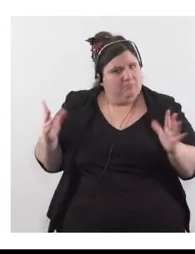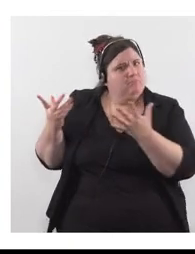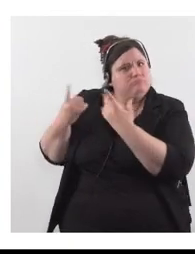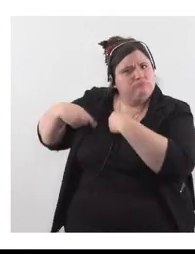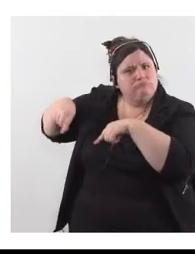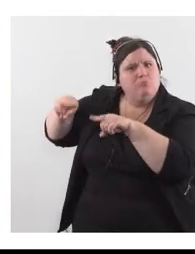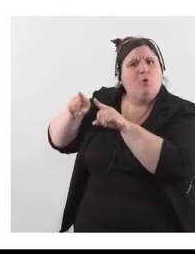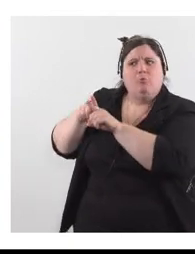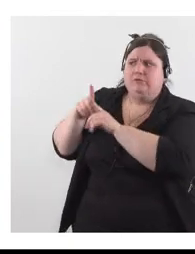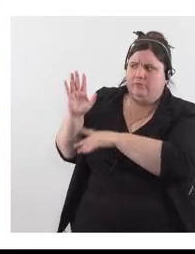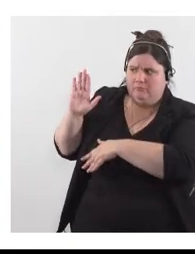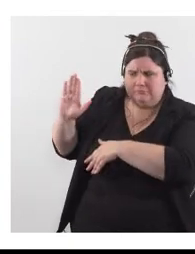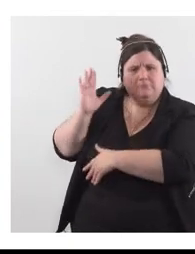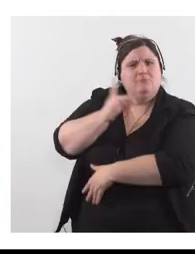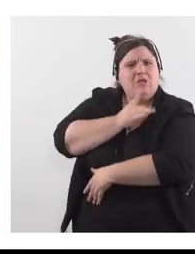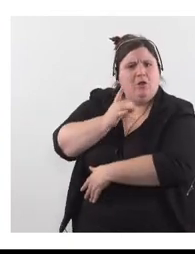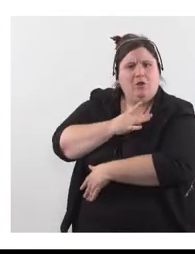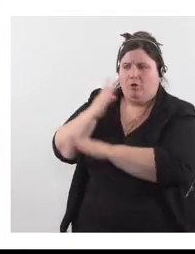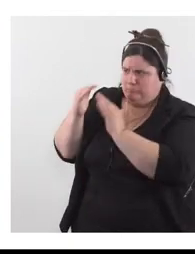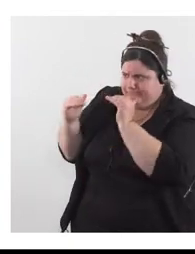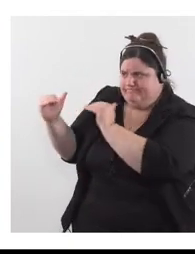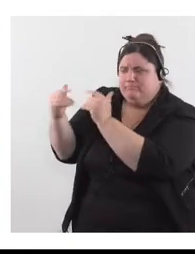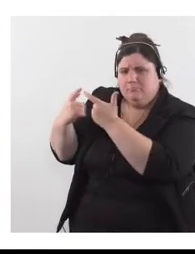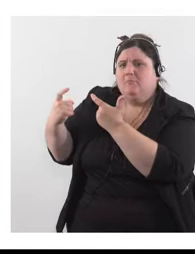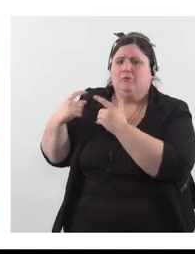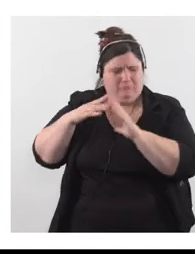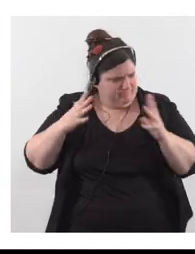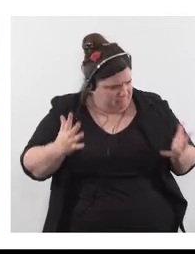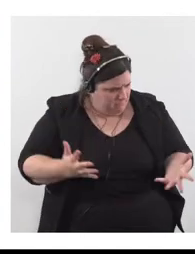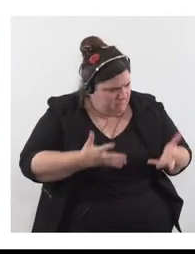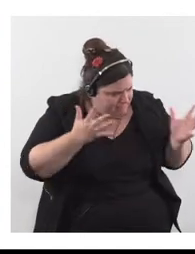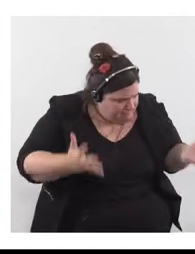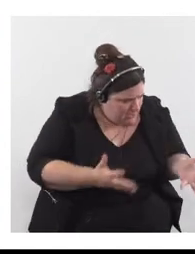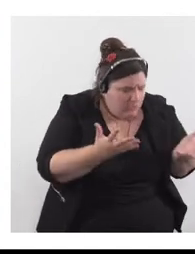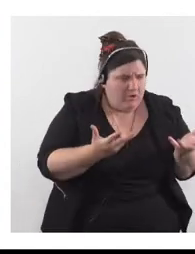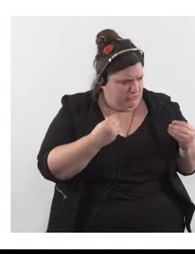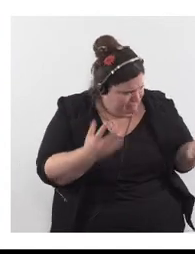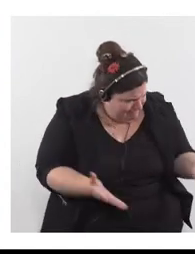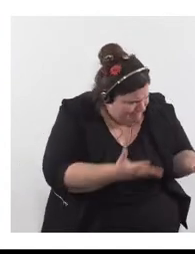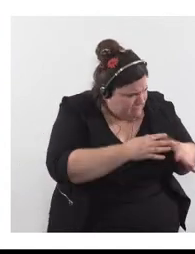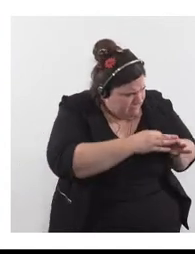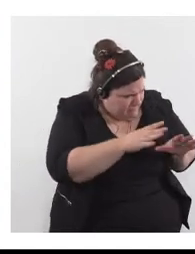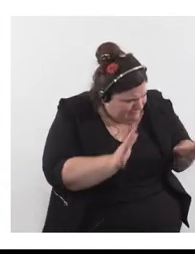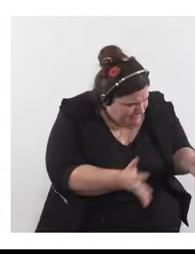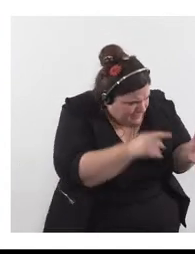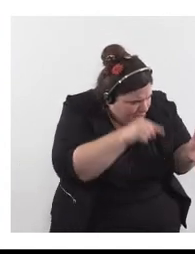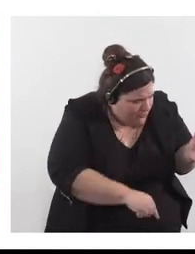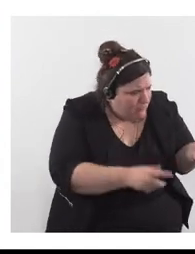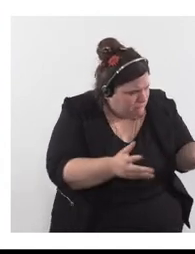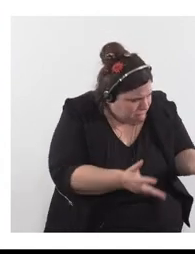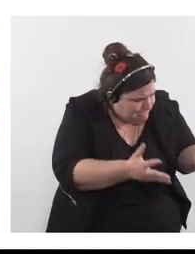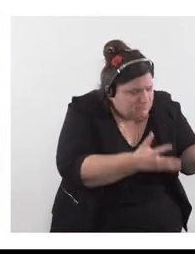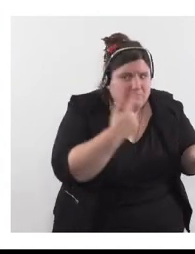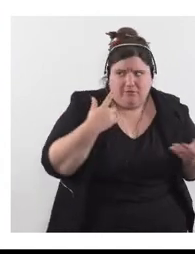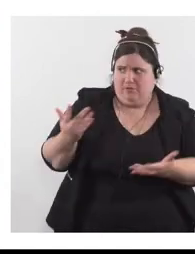commission, l'équipe m'a toujours encouragée et réconfortée. Ils m'ont toujours donné le contrôle de